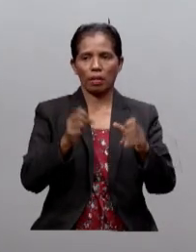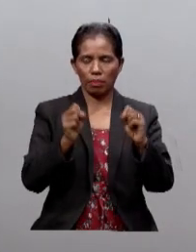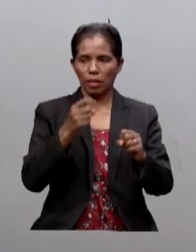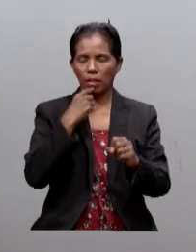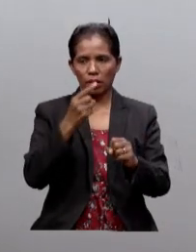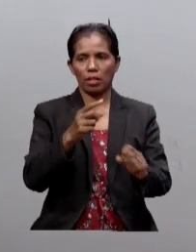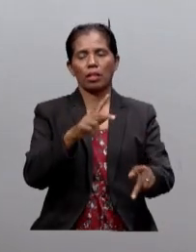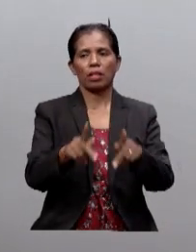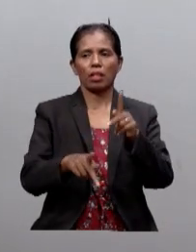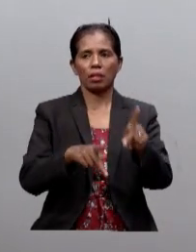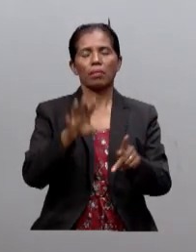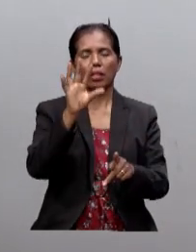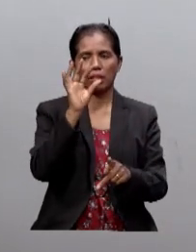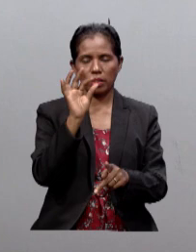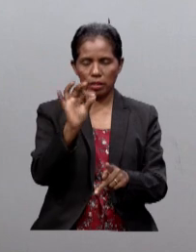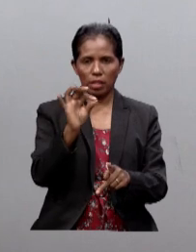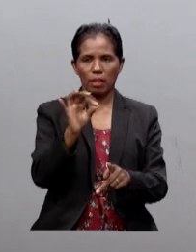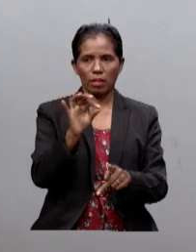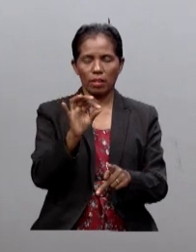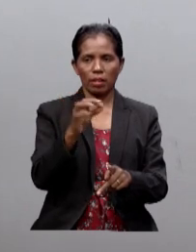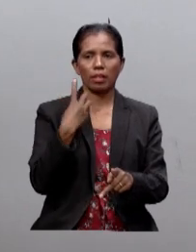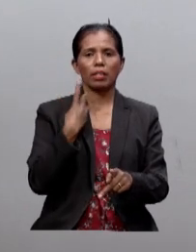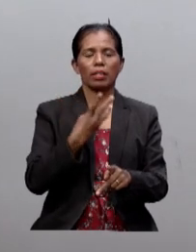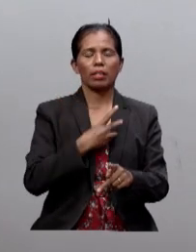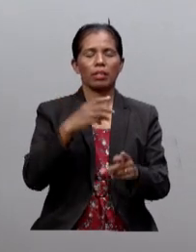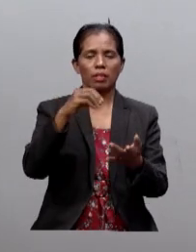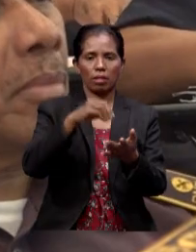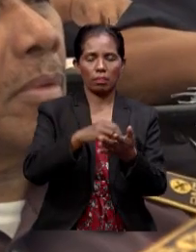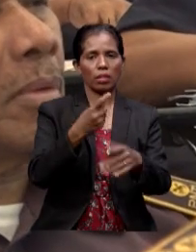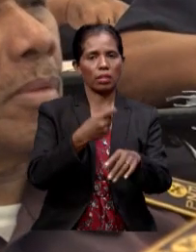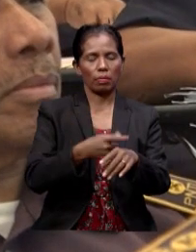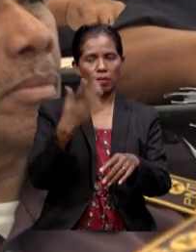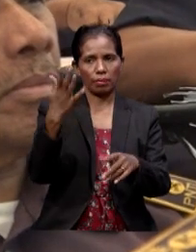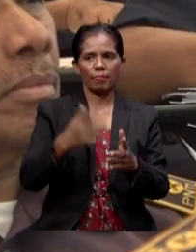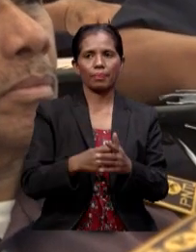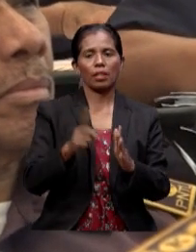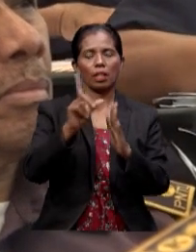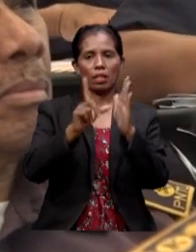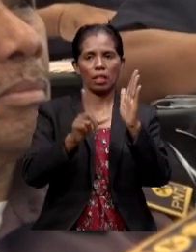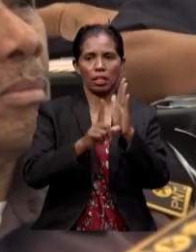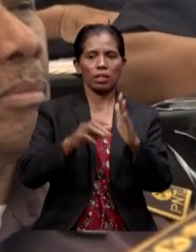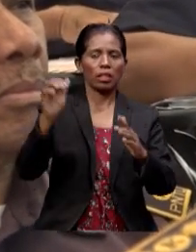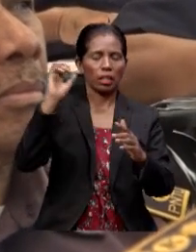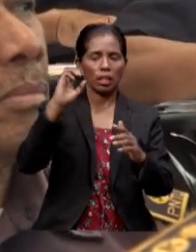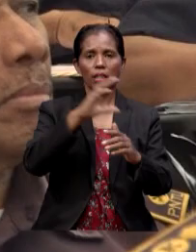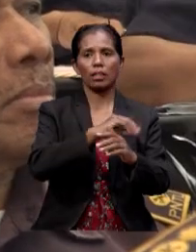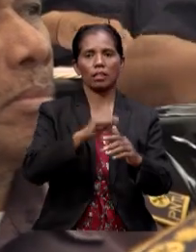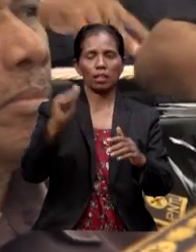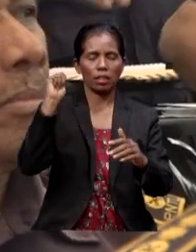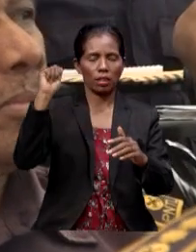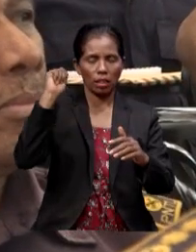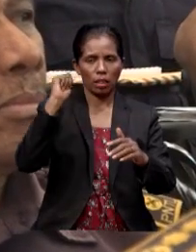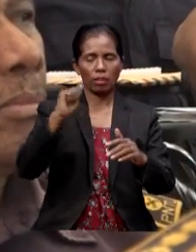iha emanain siak ke ita propoin bae momente dana. Lista kandidatu ba komisari UPN Telfong ne entregaona ba